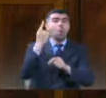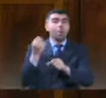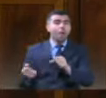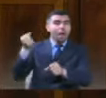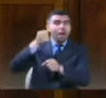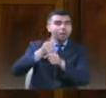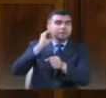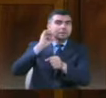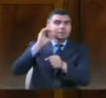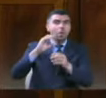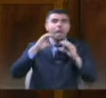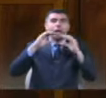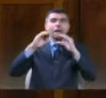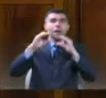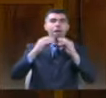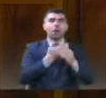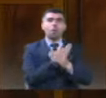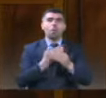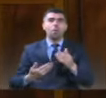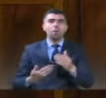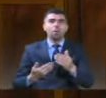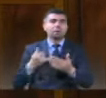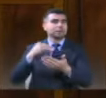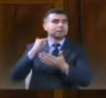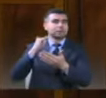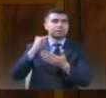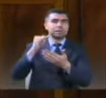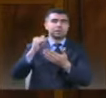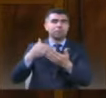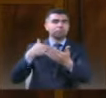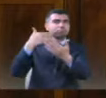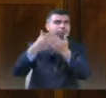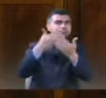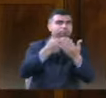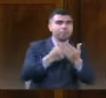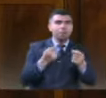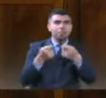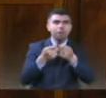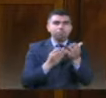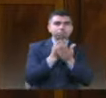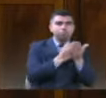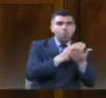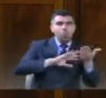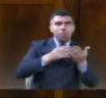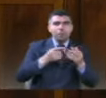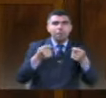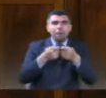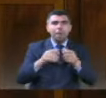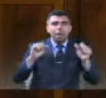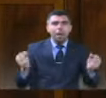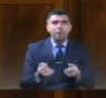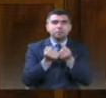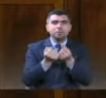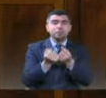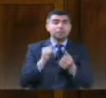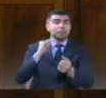آليات وقواعد الحوار الاجتماعي عبر جملة من المبادرات الهادفة إلى مؤسسته، وعقدت